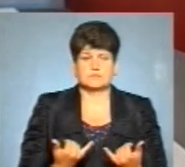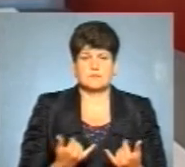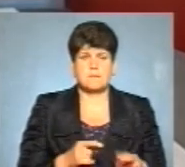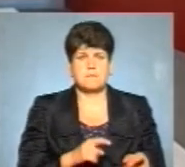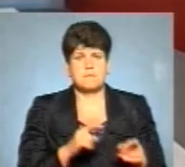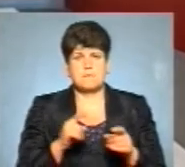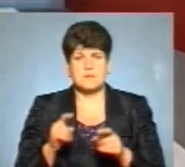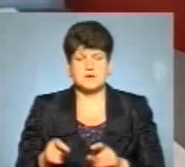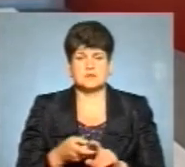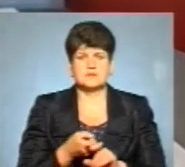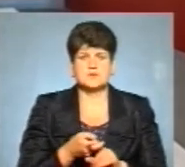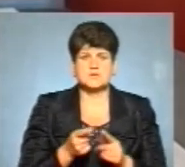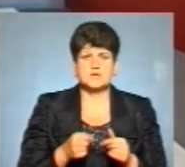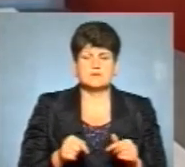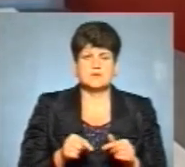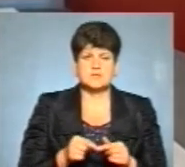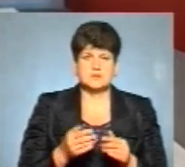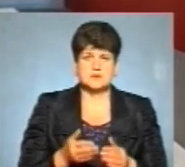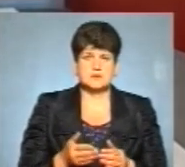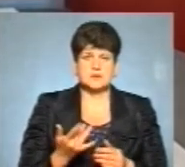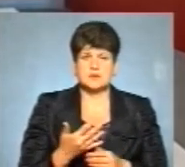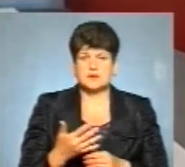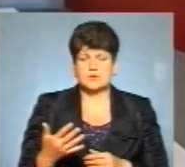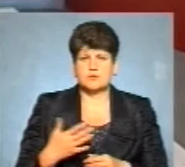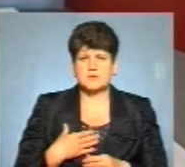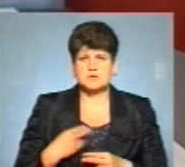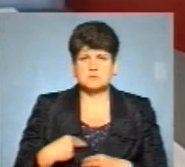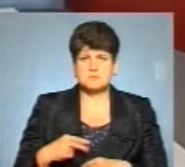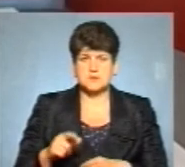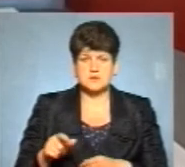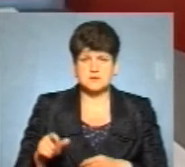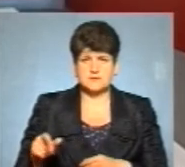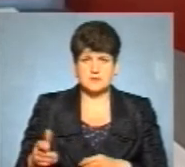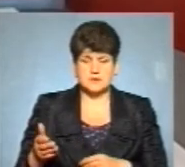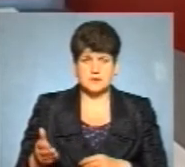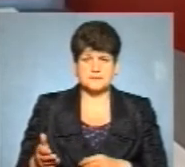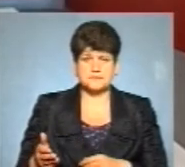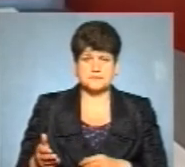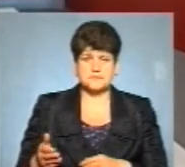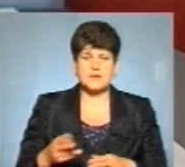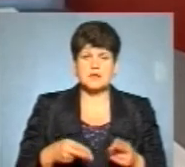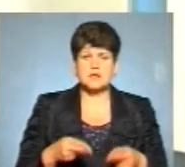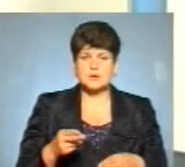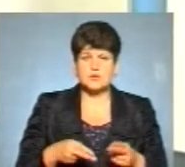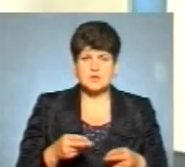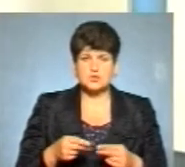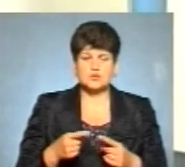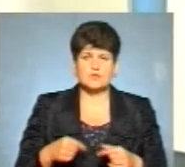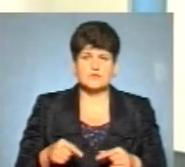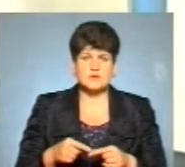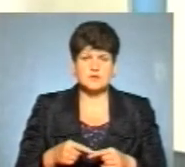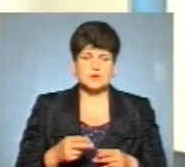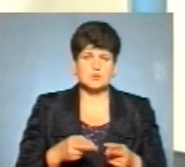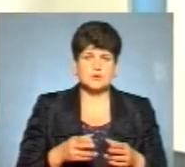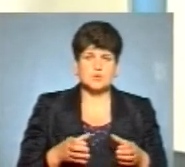перейти в інфекційне відділення кільком нашим працівникам з хірургічного там відділення, з